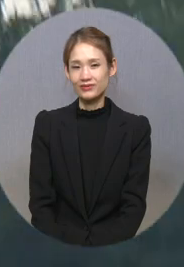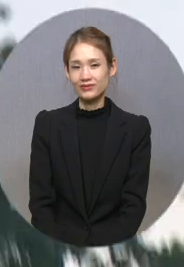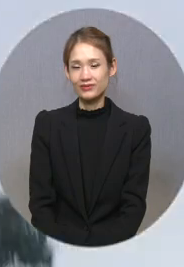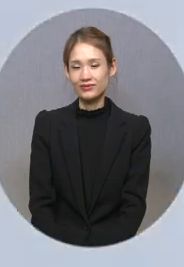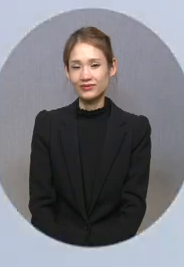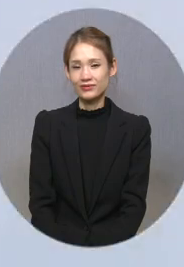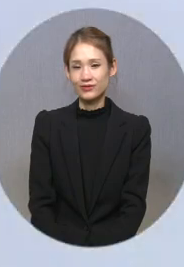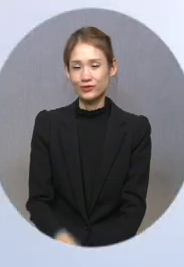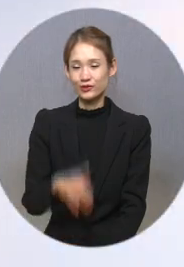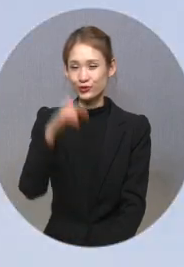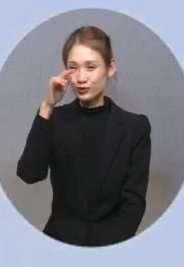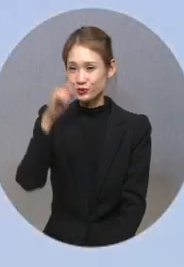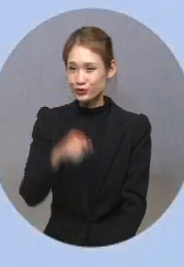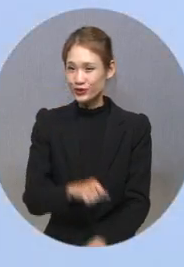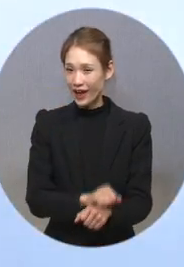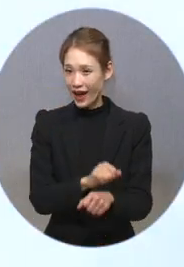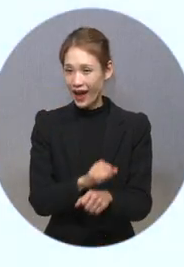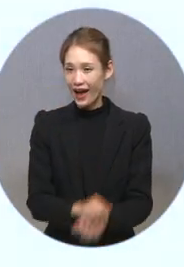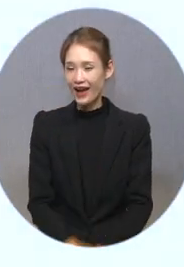자. 오, 들어오.